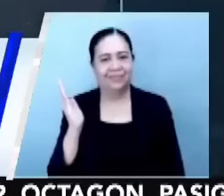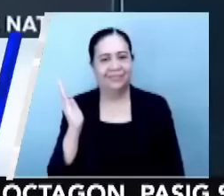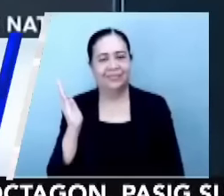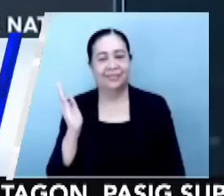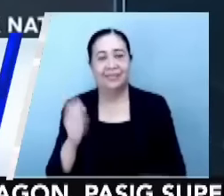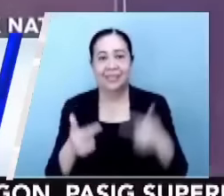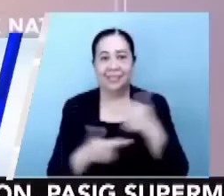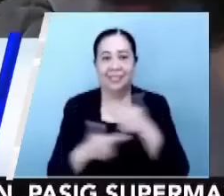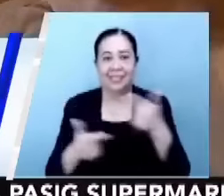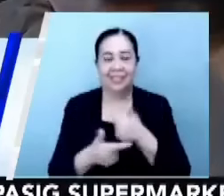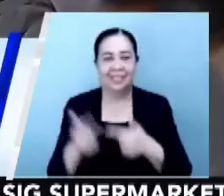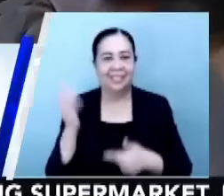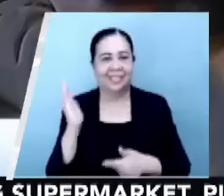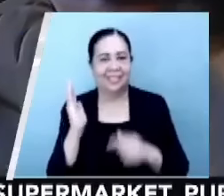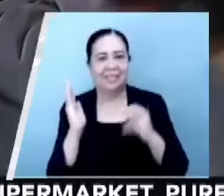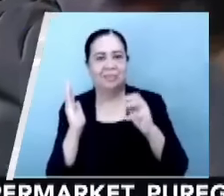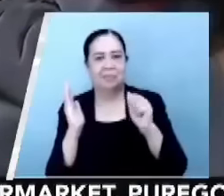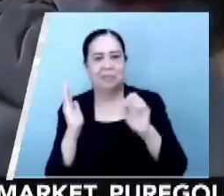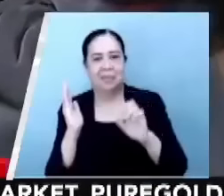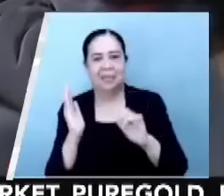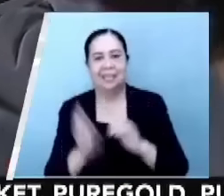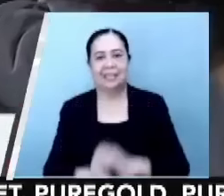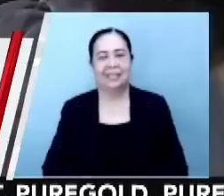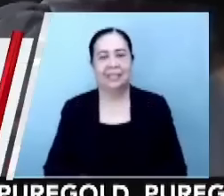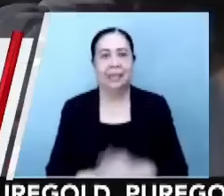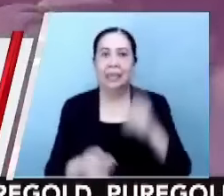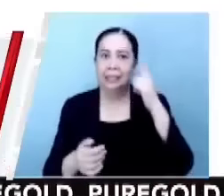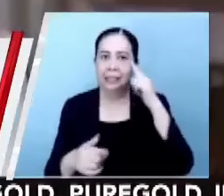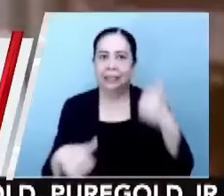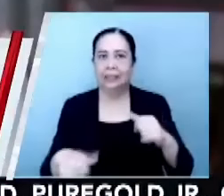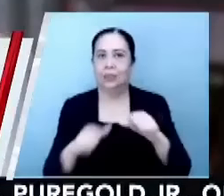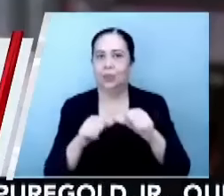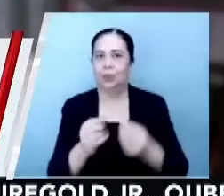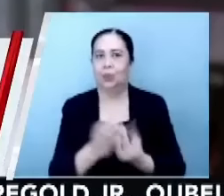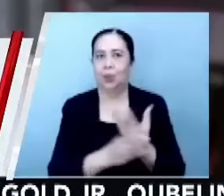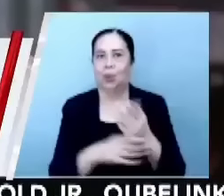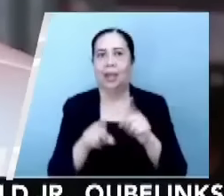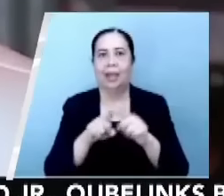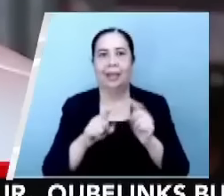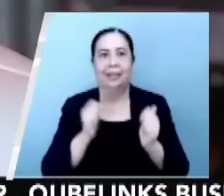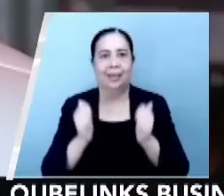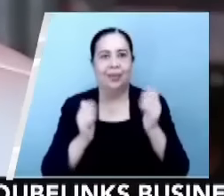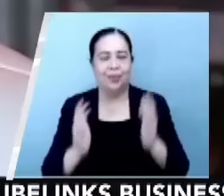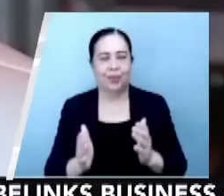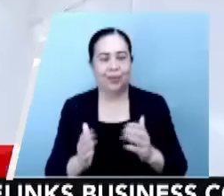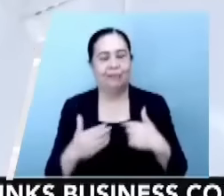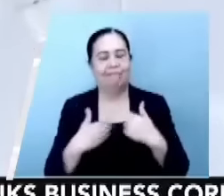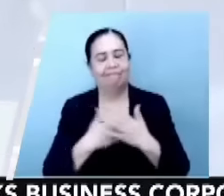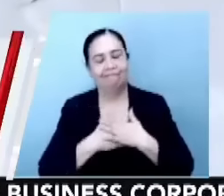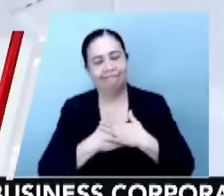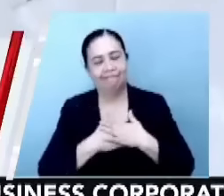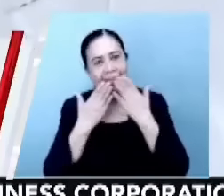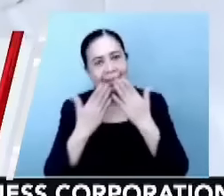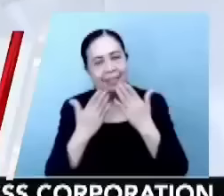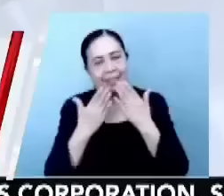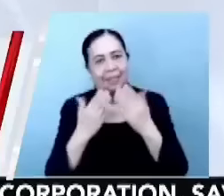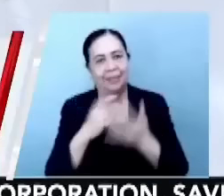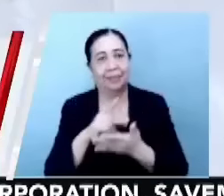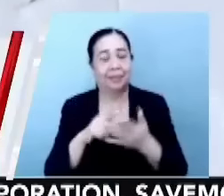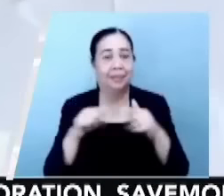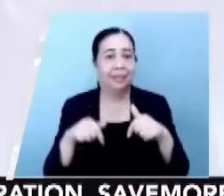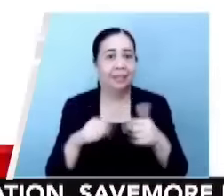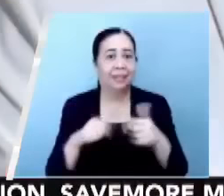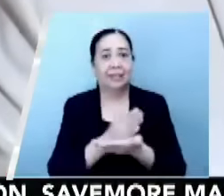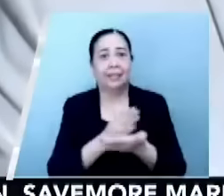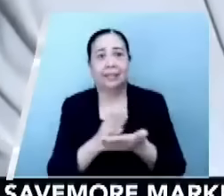May Bautista. I think dito mag-grow pa ako as an actor. I'm just really grateful to be part of this and share everything